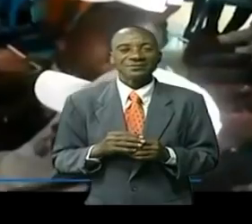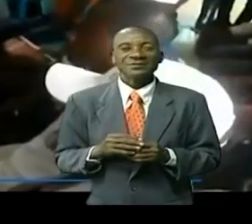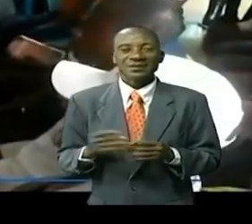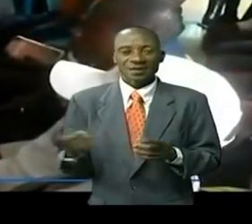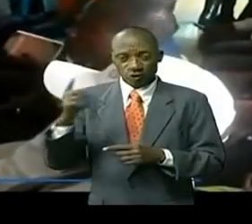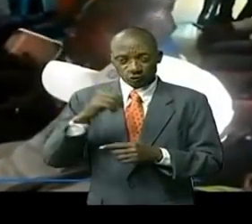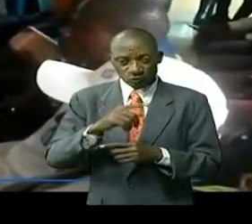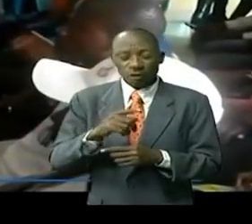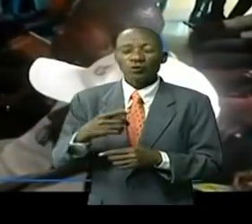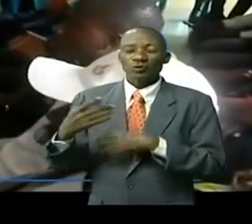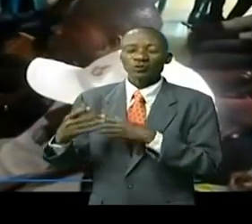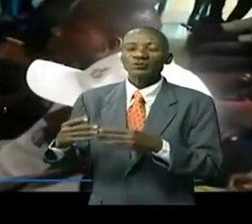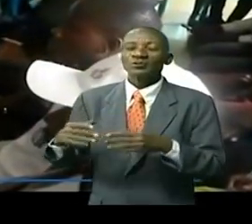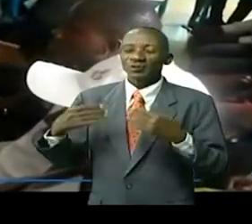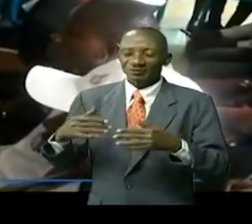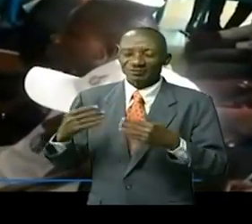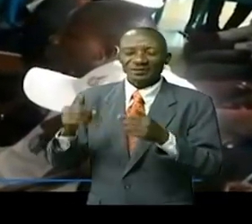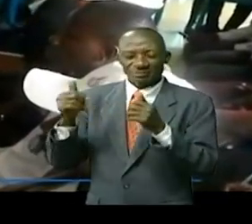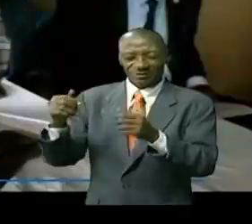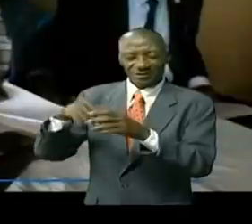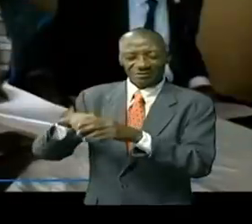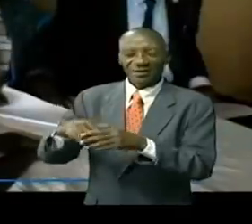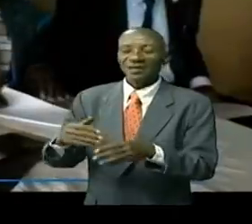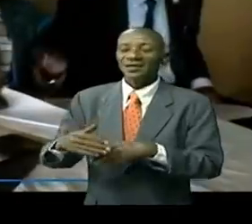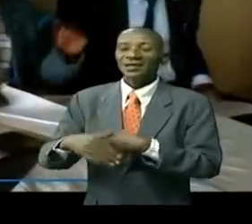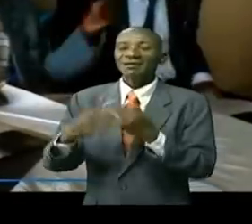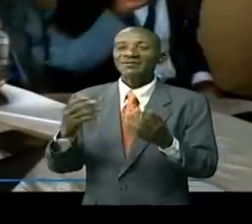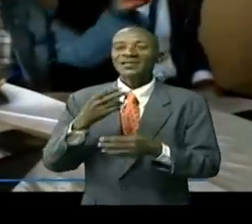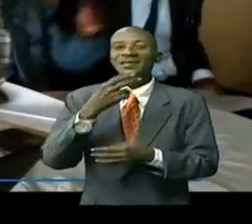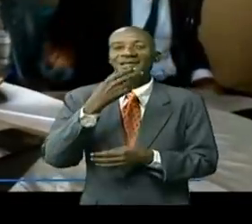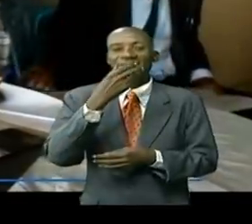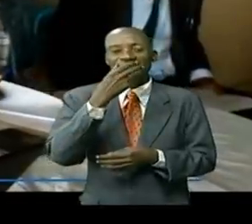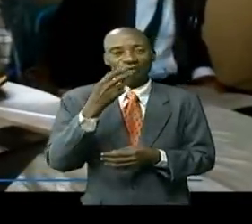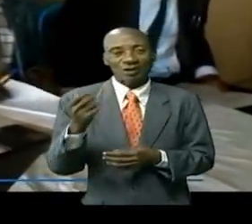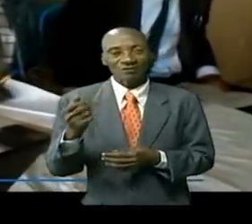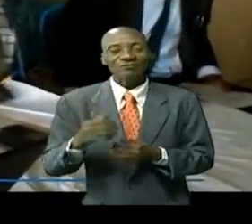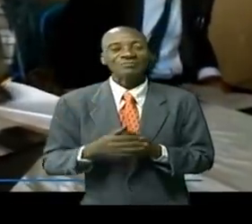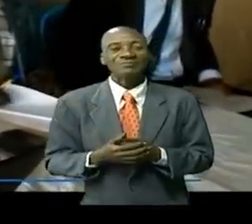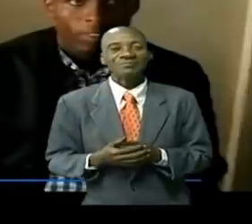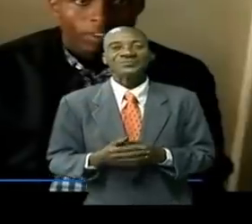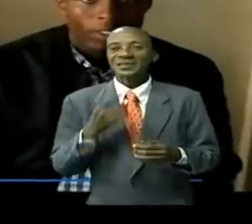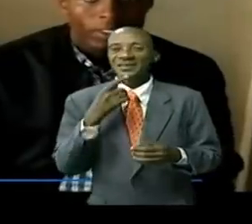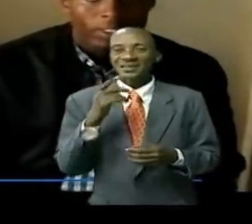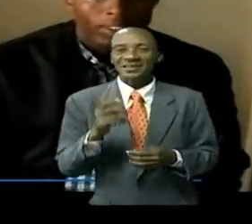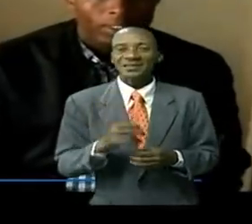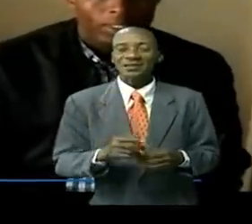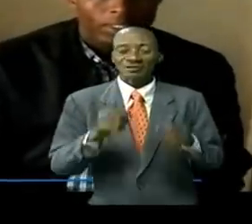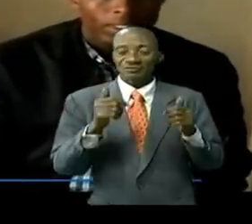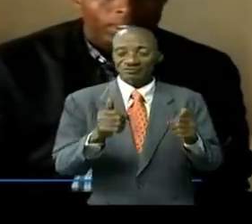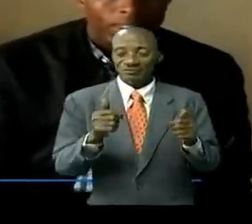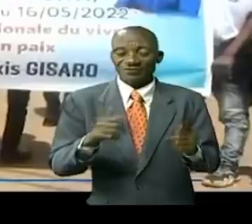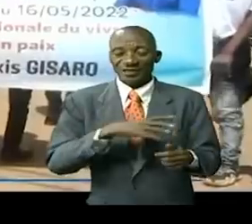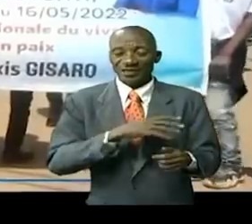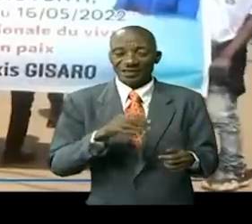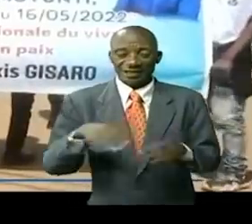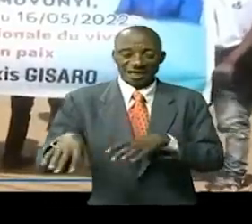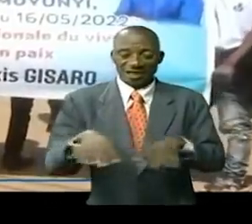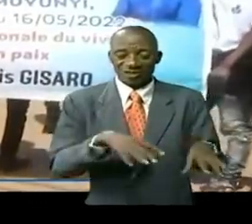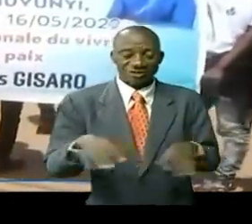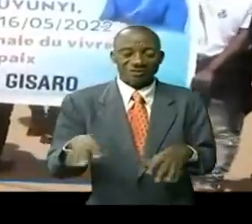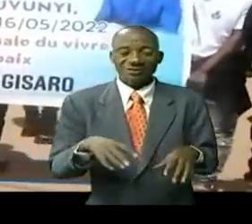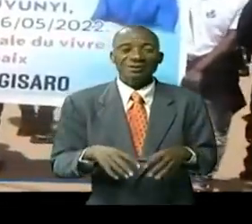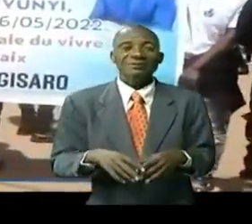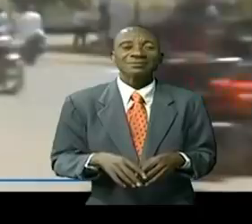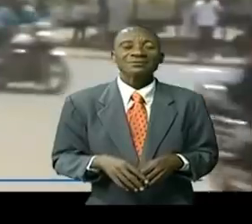à Bukavu. Cette journée pour cette année a été célébrée sous le thème « Vivre et agir ensemble ». Après une marche des